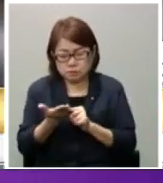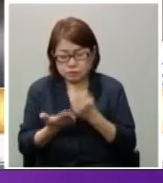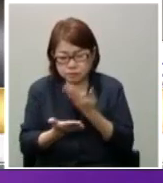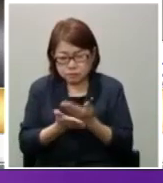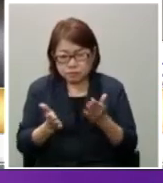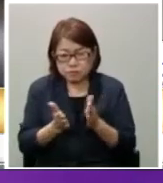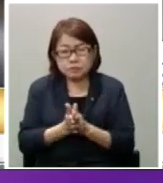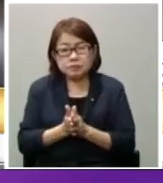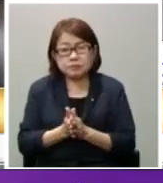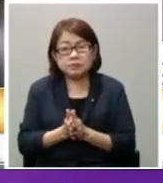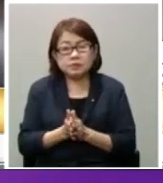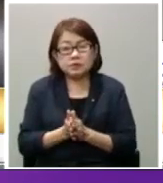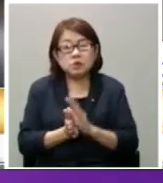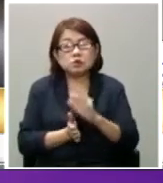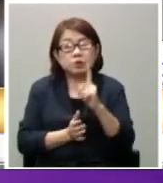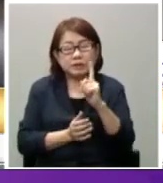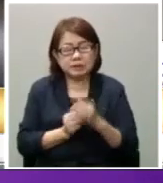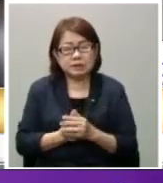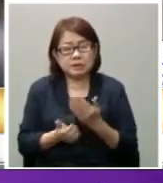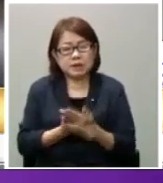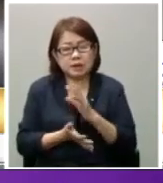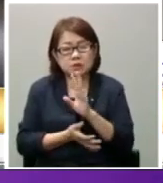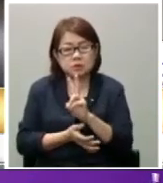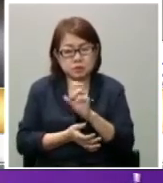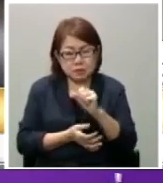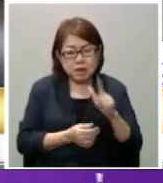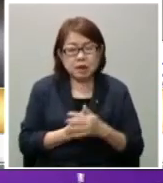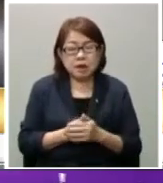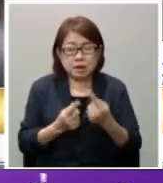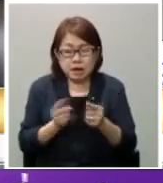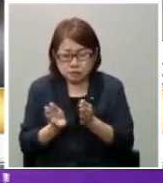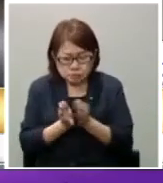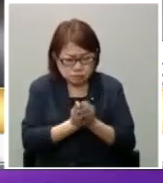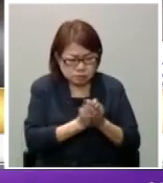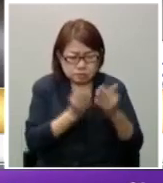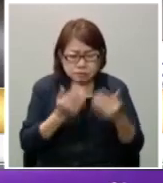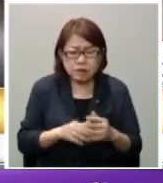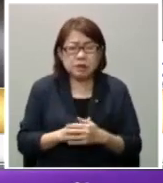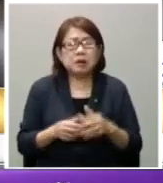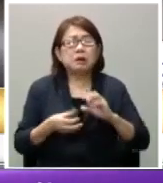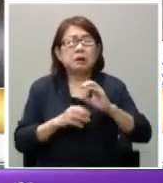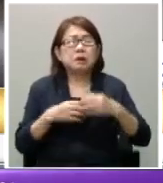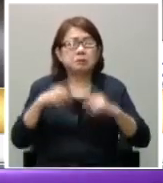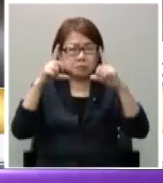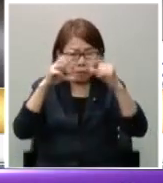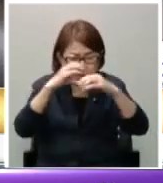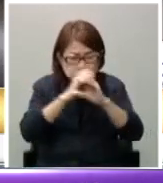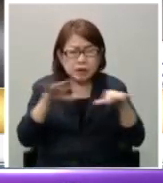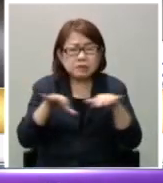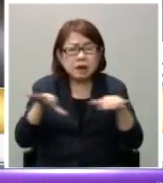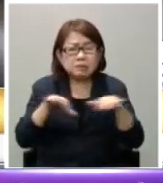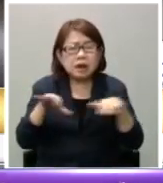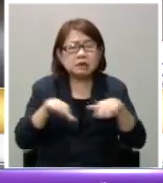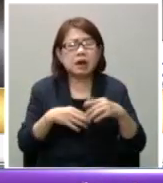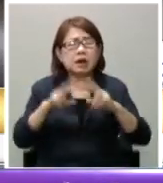กับ 605,000 แต่ในขณะที่เรารวมทั้งชุดเนี่ยได้ชุดหนึ่ง Logitech กล้องธรรมดามากๆครับเป็นกล้องที่มีอยู่ทั่วไป